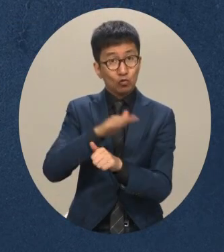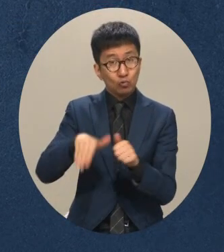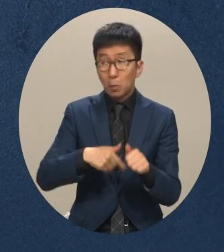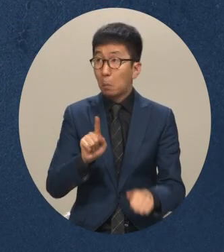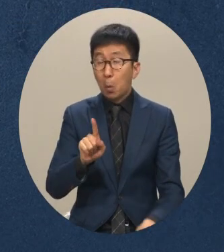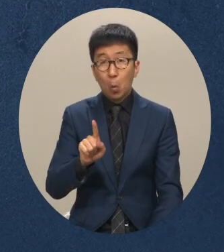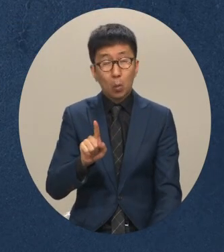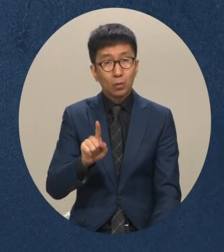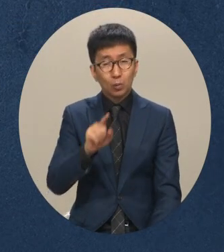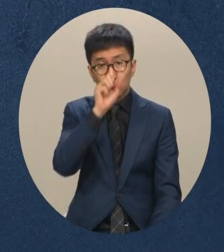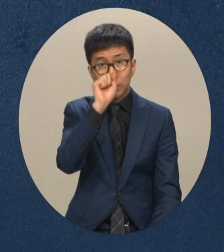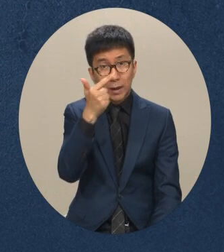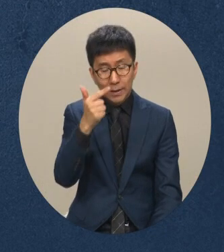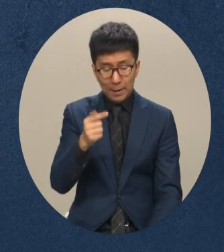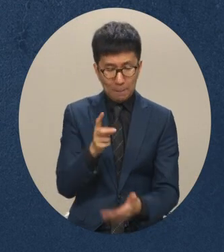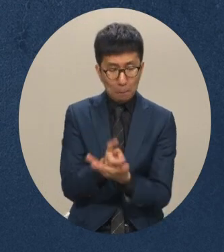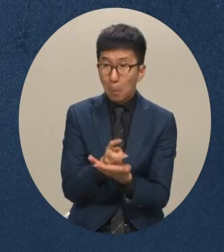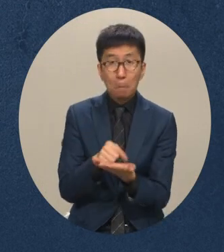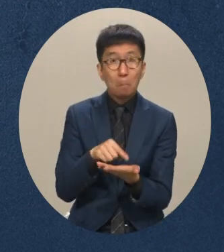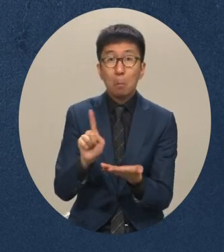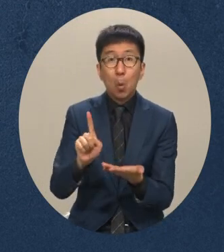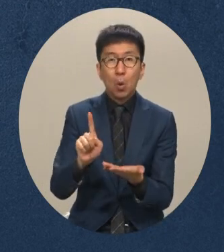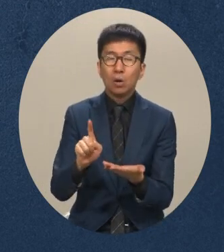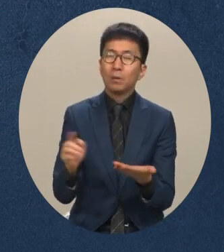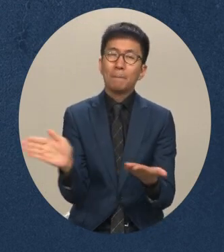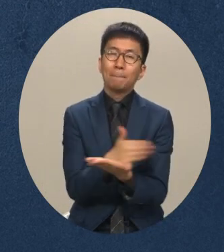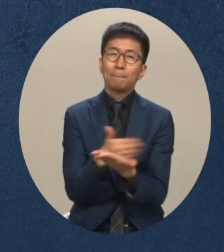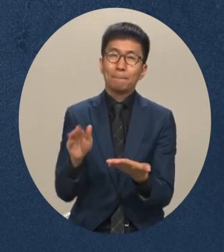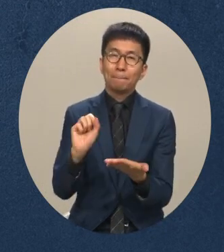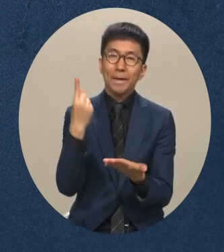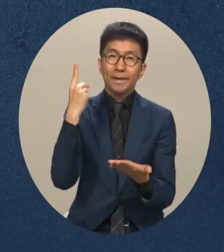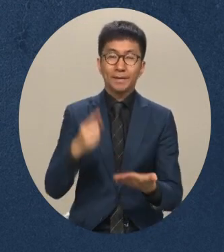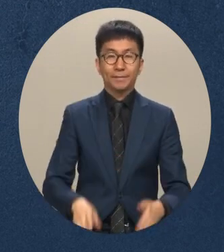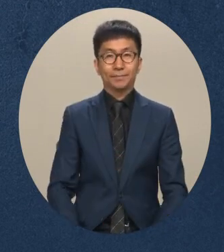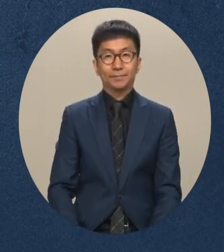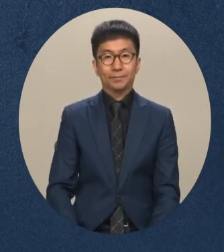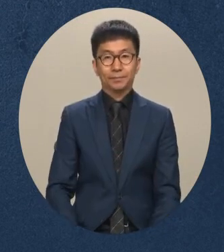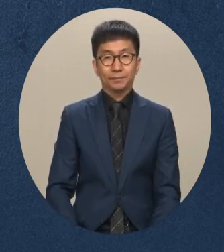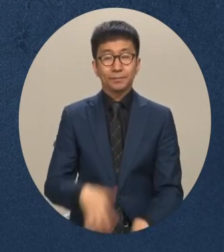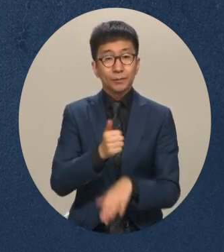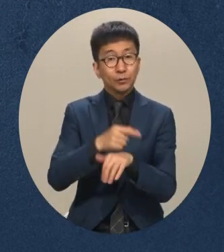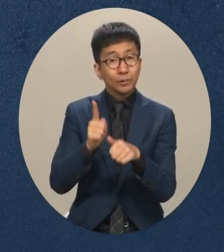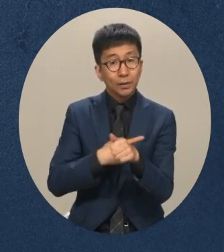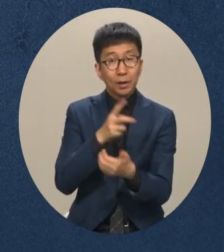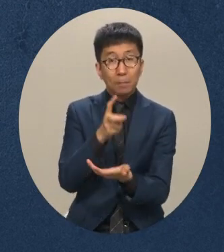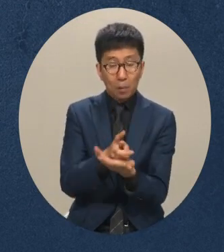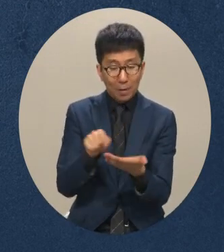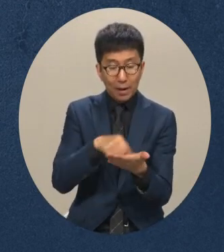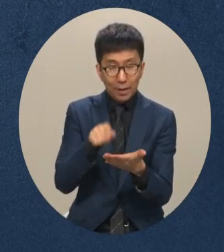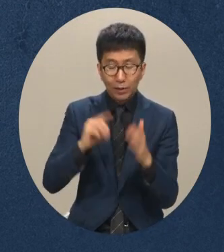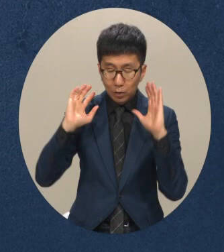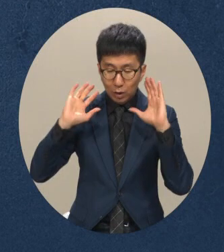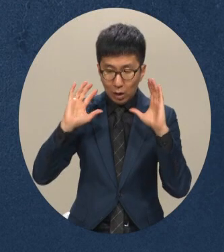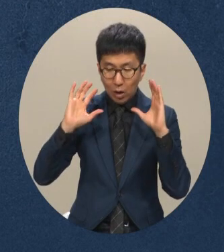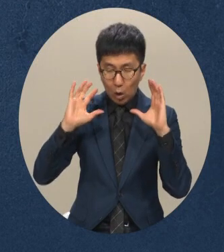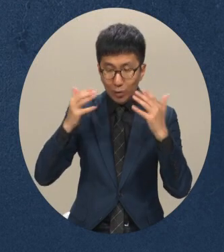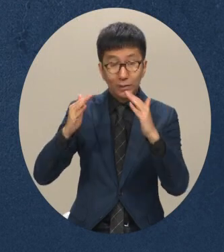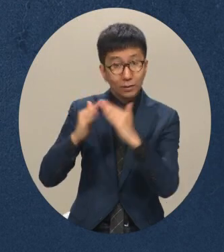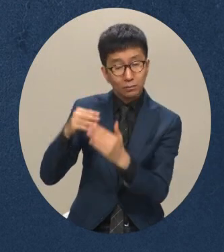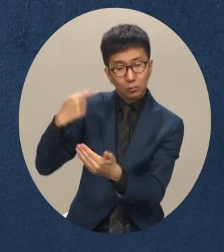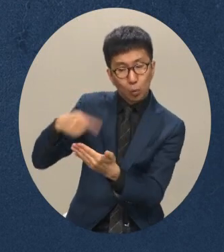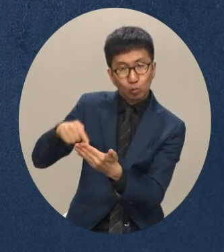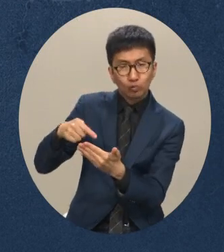시설이 있고 어떤 조치가 필요한지 파악할 자료조차 없다는 겁니다 법적으로 교육기관이 아니어서 파악할 근거가